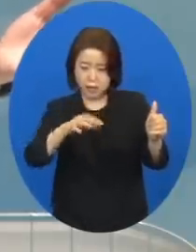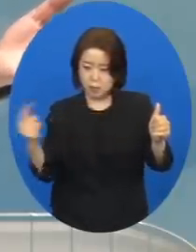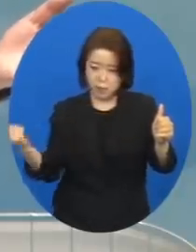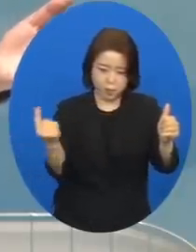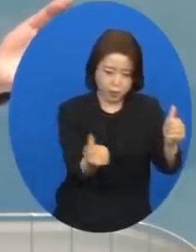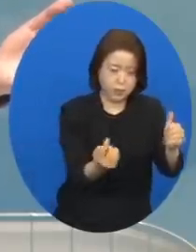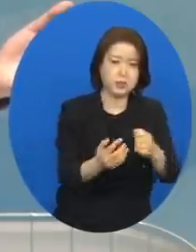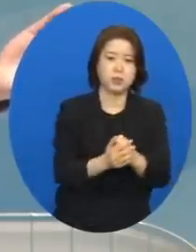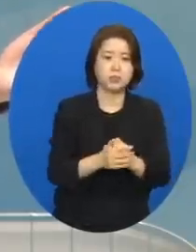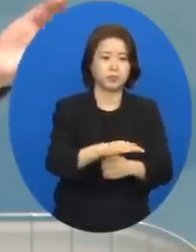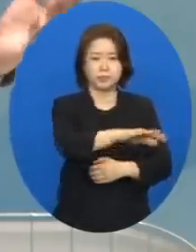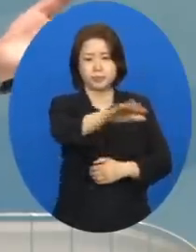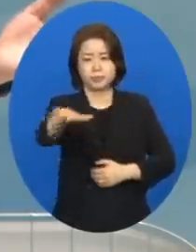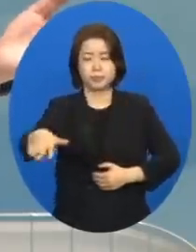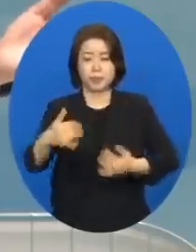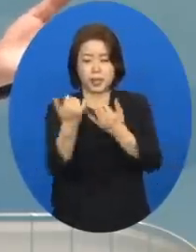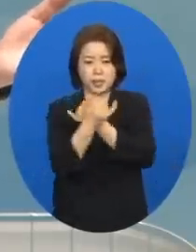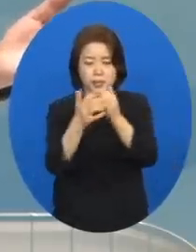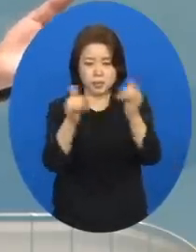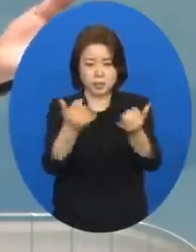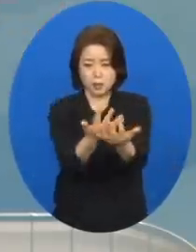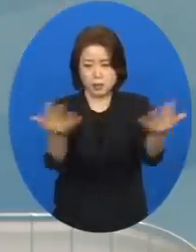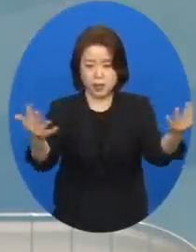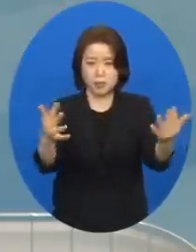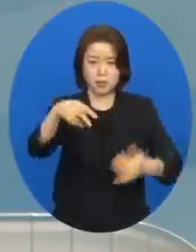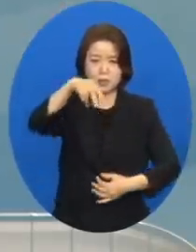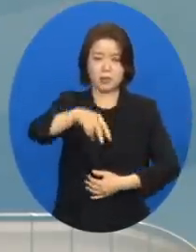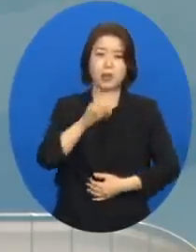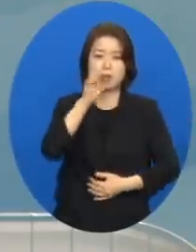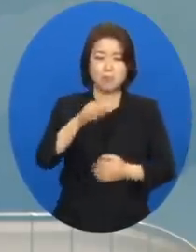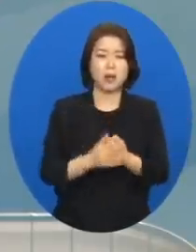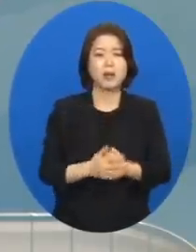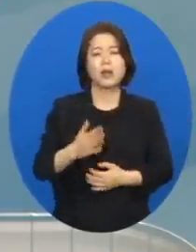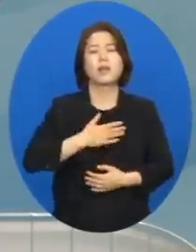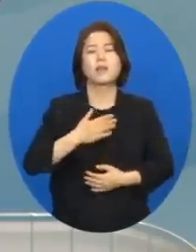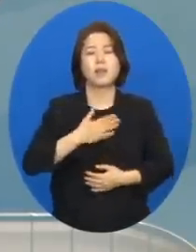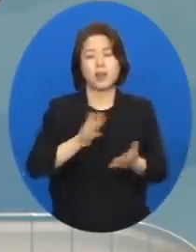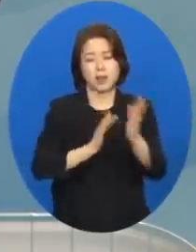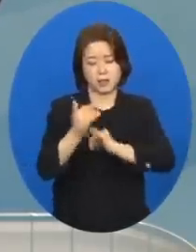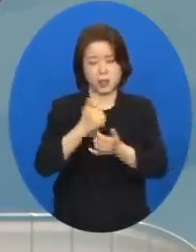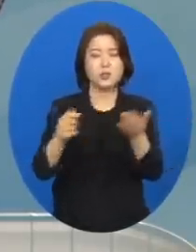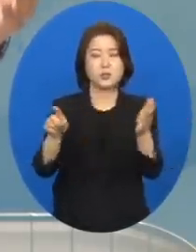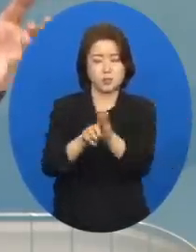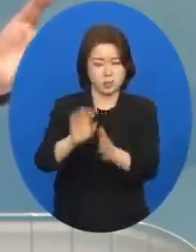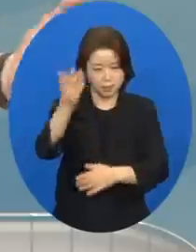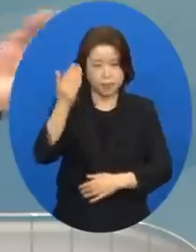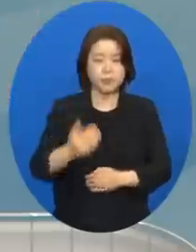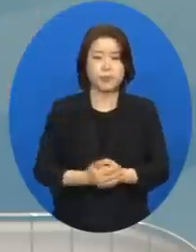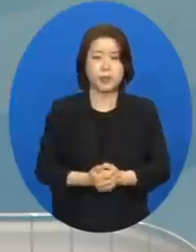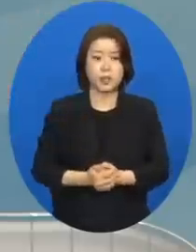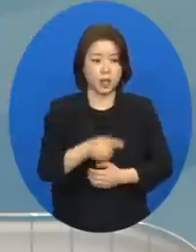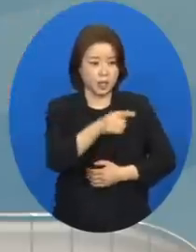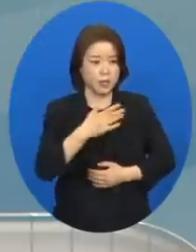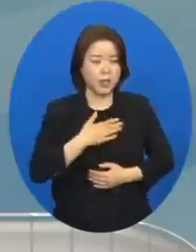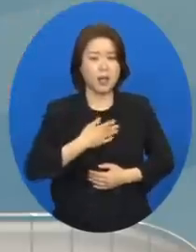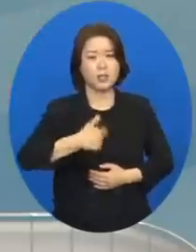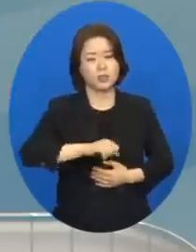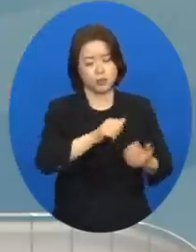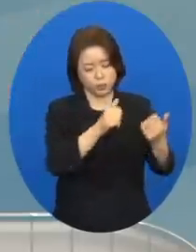사람들에게 말했어요. 내가 예수 믿겠다. 내가. 이러다가 아들